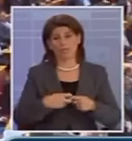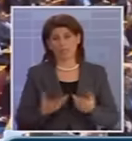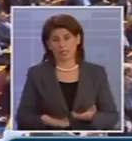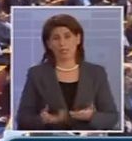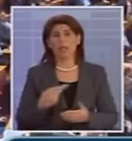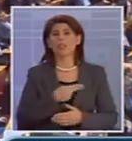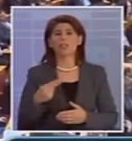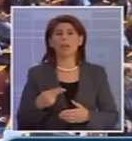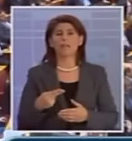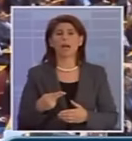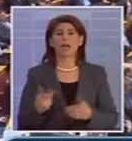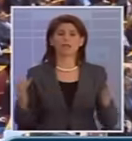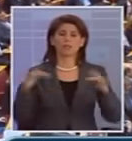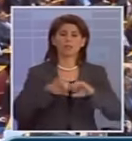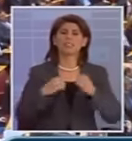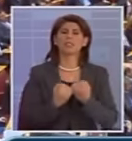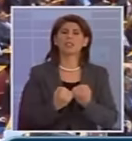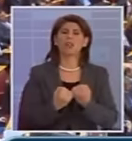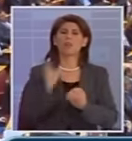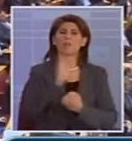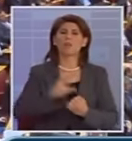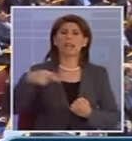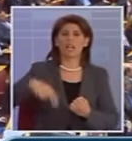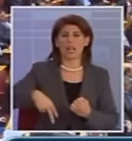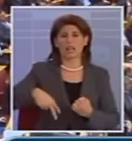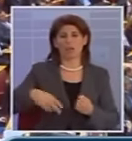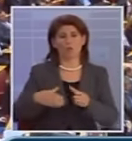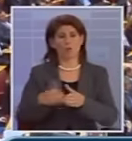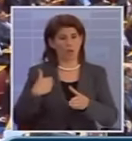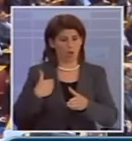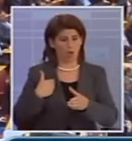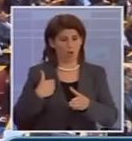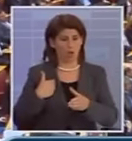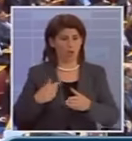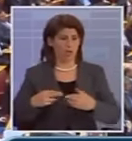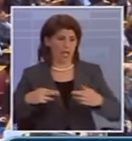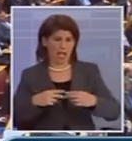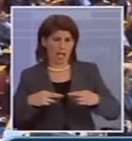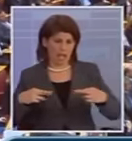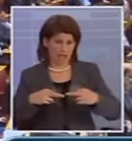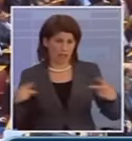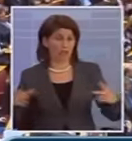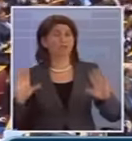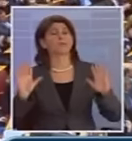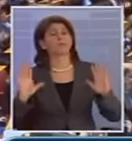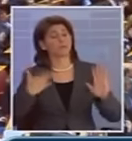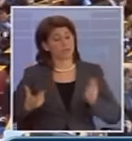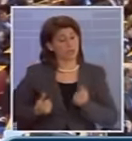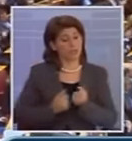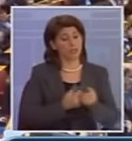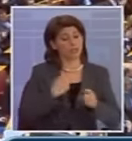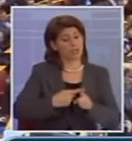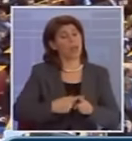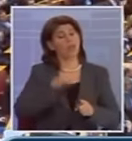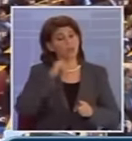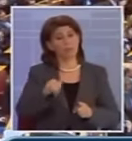τη σύνοδο του Ευρωπαϊκού Λαϊκού Κόμματος. Δεν θα πάω εκεί ως αντίπαλός σας. Θα πάω για να στηρίξω την Ελλάδα όπως έκανα πάντα.